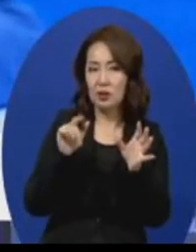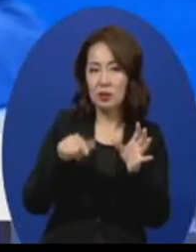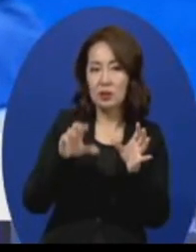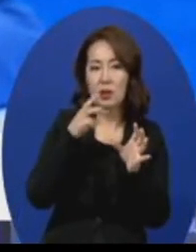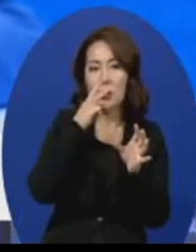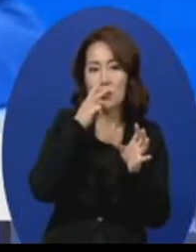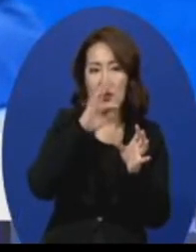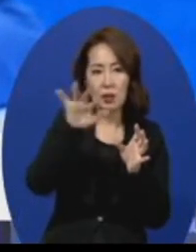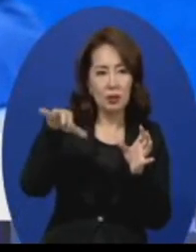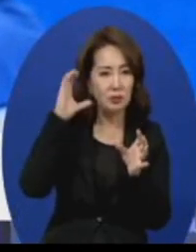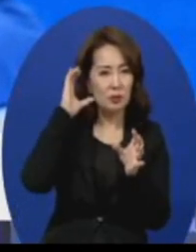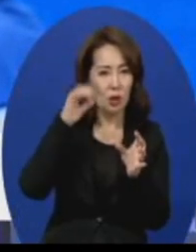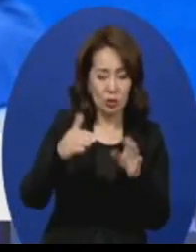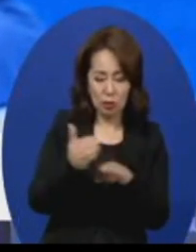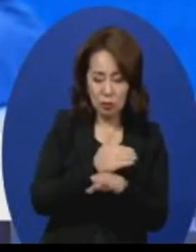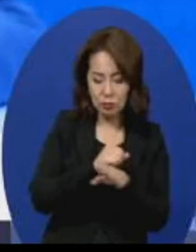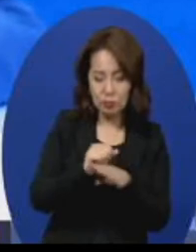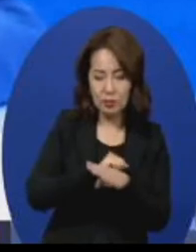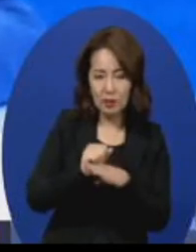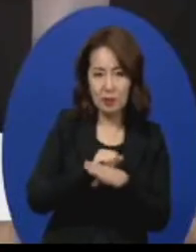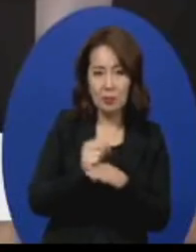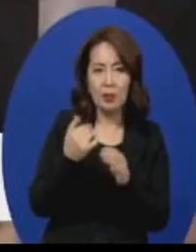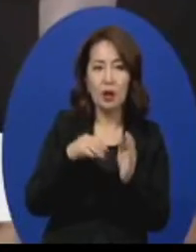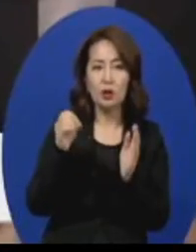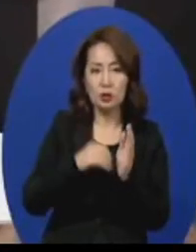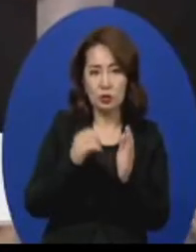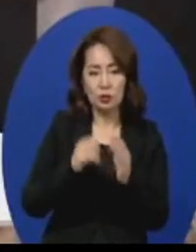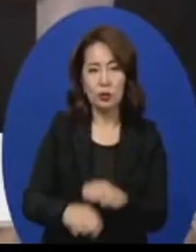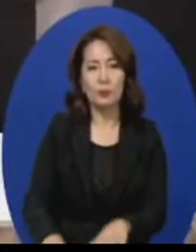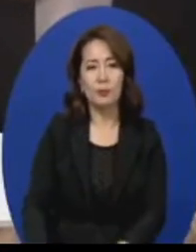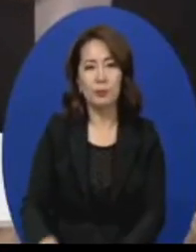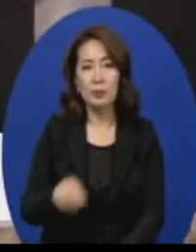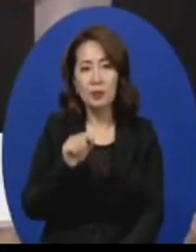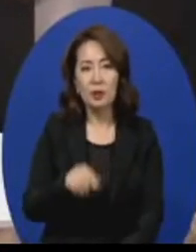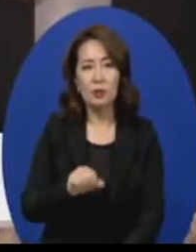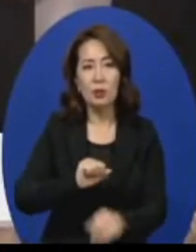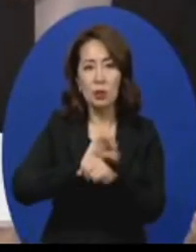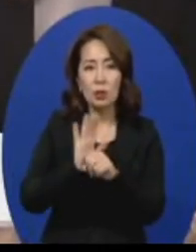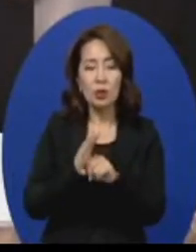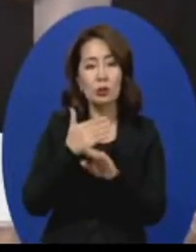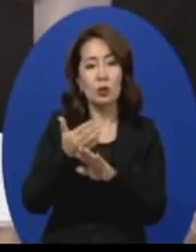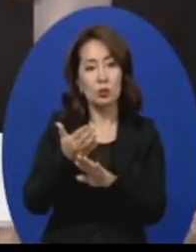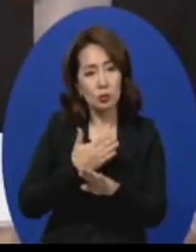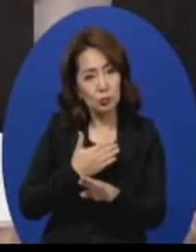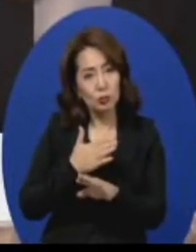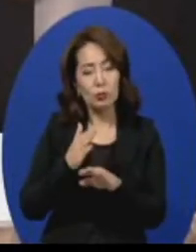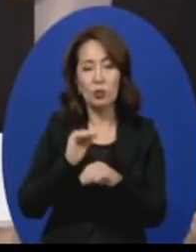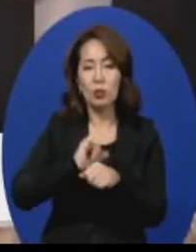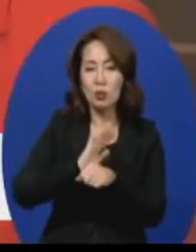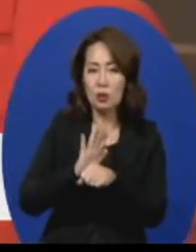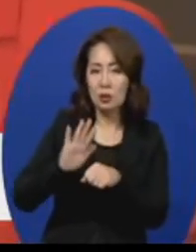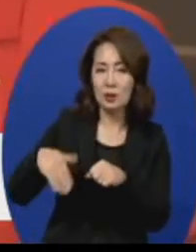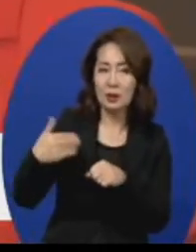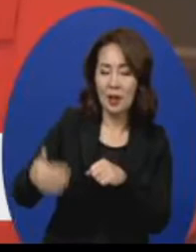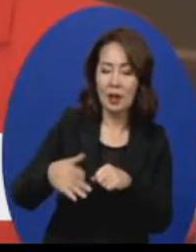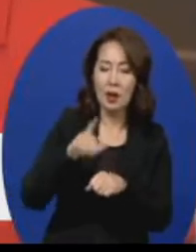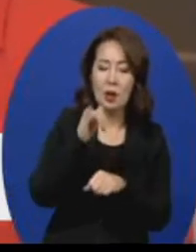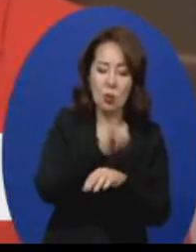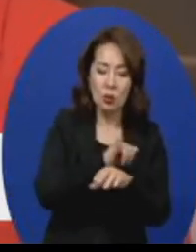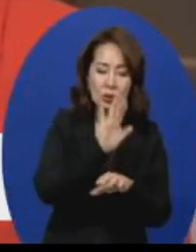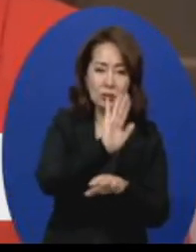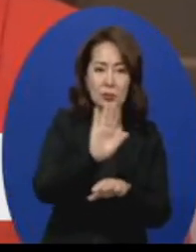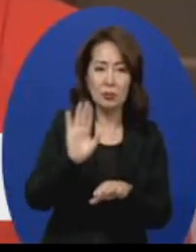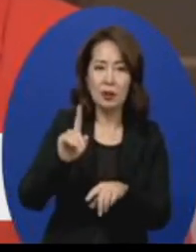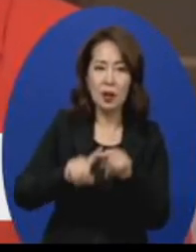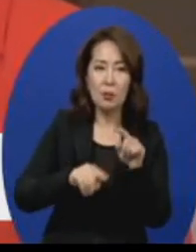салбарын бүх мэдээллийг авахд одооноос бэлэн болгох үчиртэй. Ийхүү цар тахлын өмнө болоод дараа нь аль улс ямар